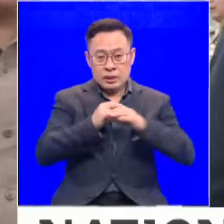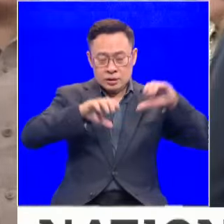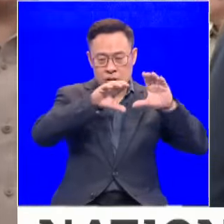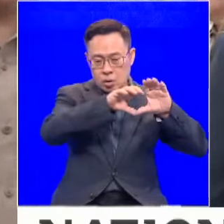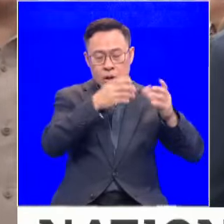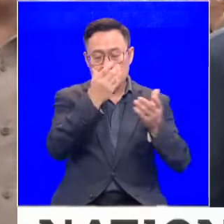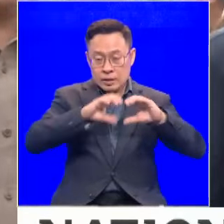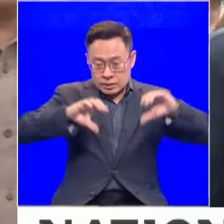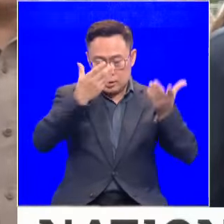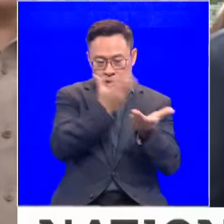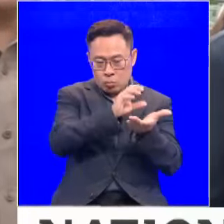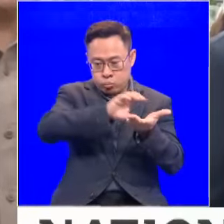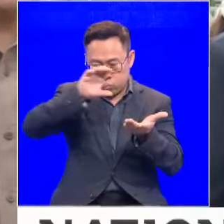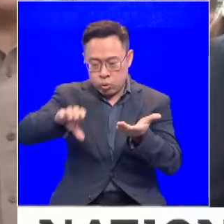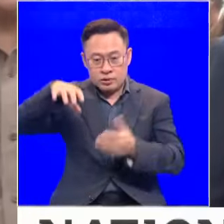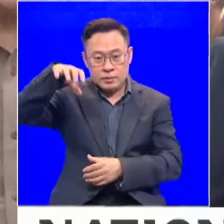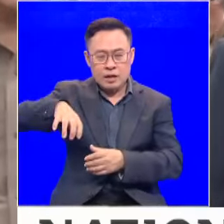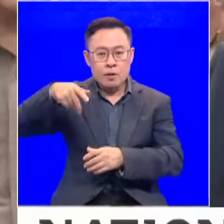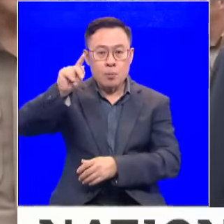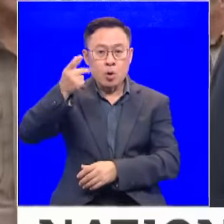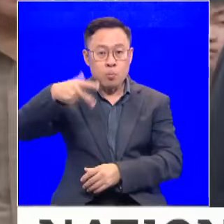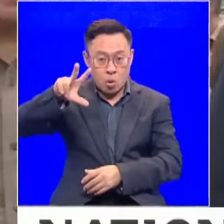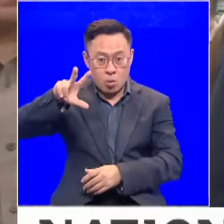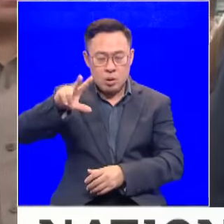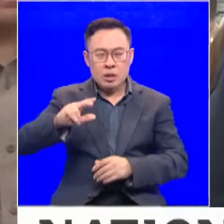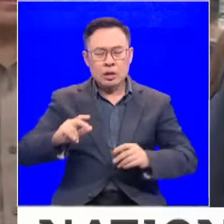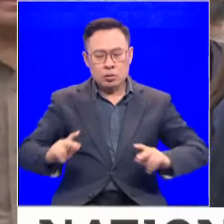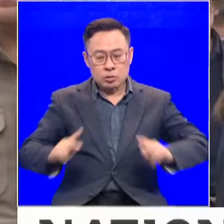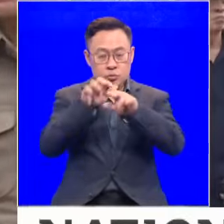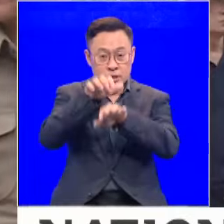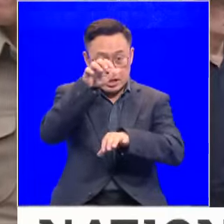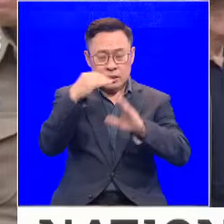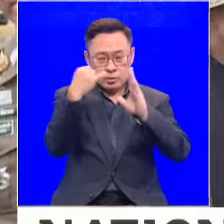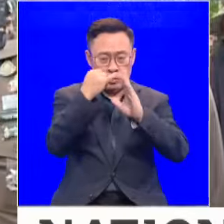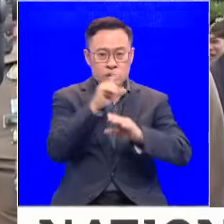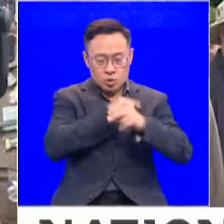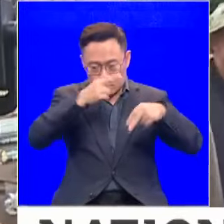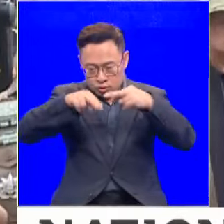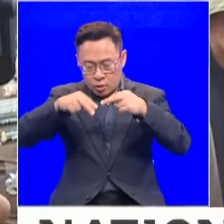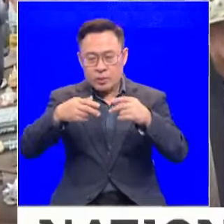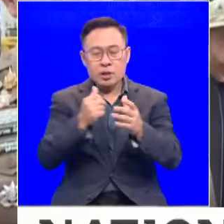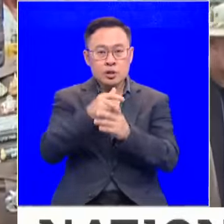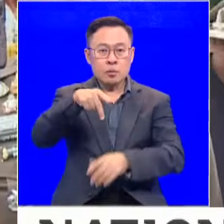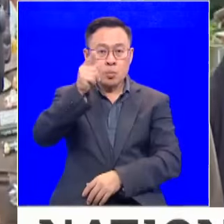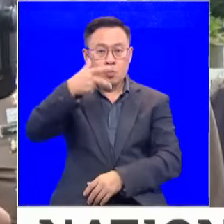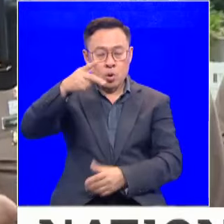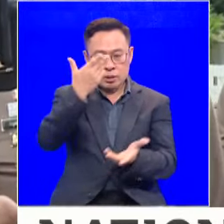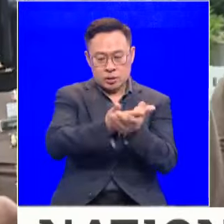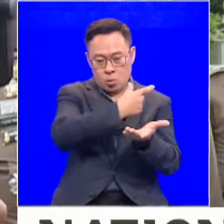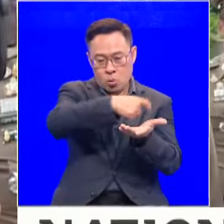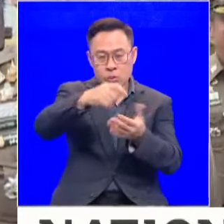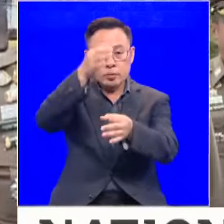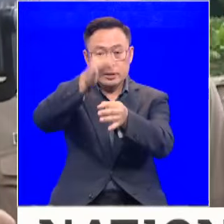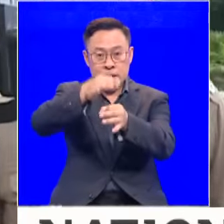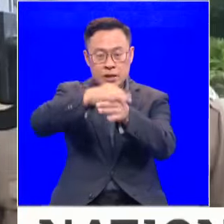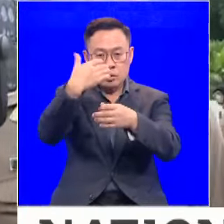ก็เป็นเจ้าหน้าที่ในการไปดูว่าชาวบ้านบ้านไหนควรจะได้เยียวยาแล้วหลังจากนั้นปพจะให้ออมสินค่ะ